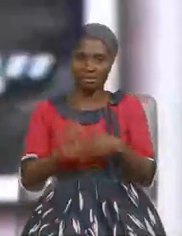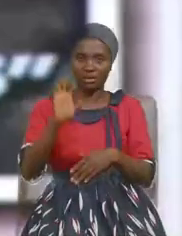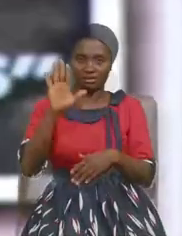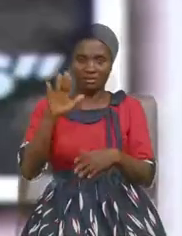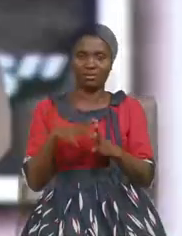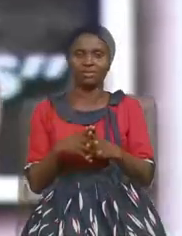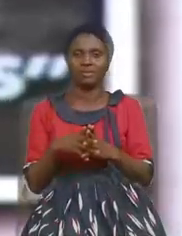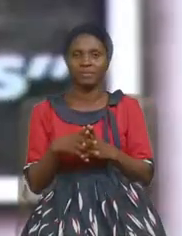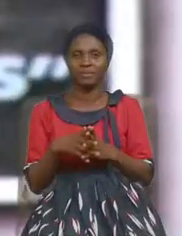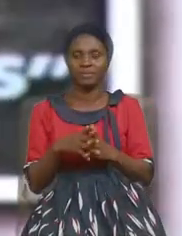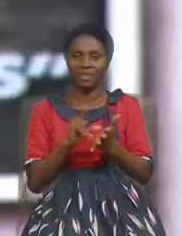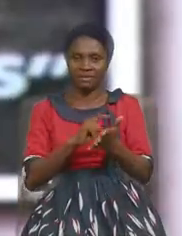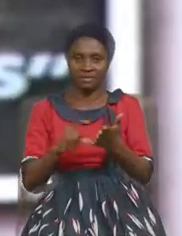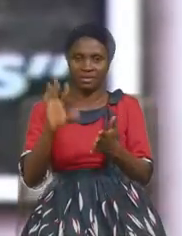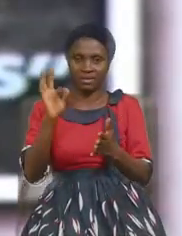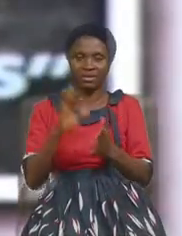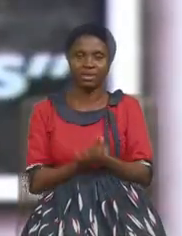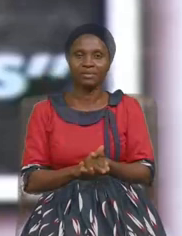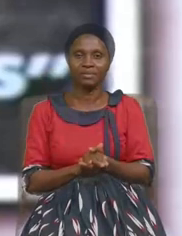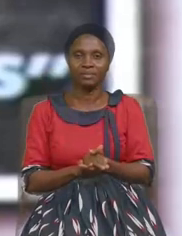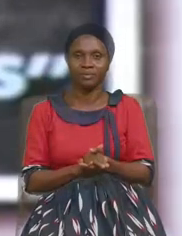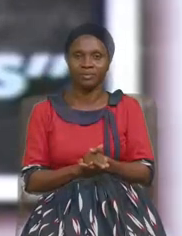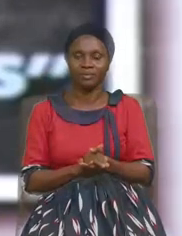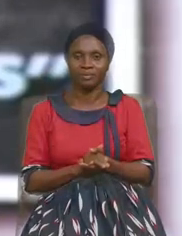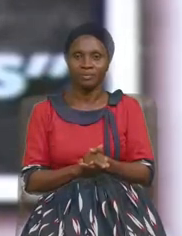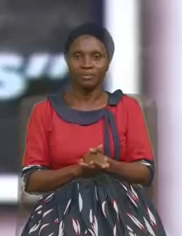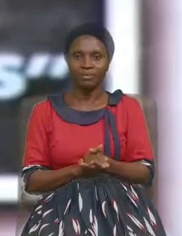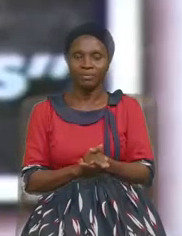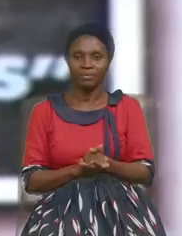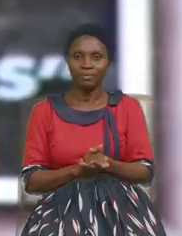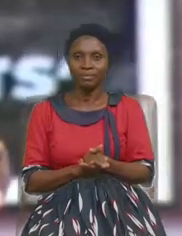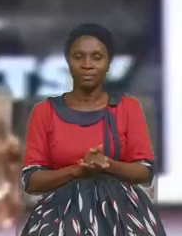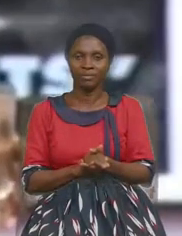Lisons le verset 9. Actes 15, 9.